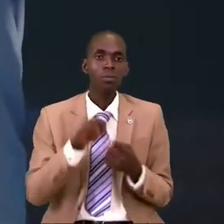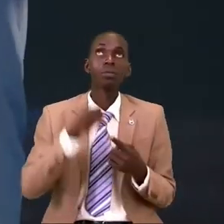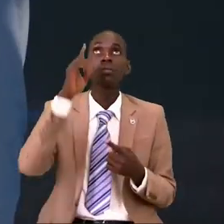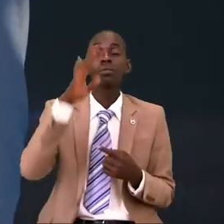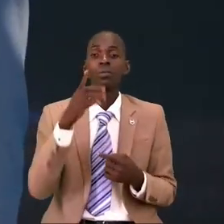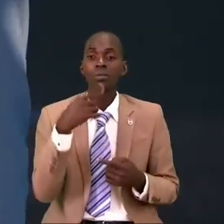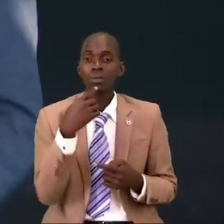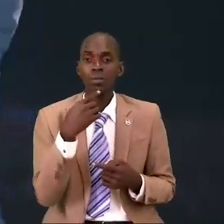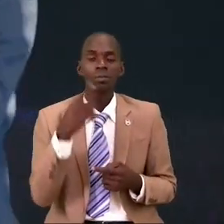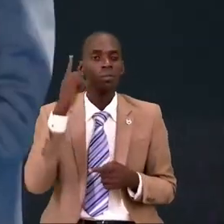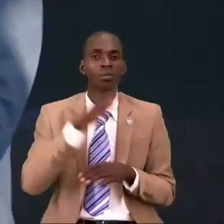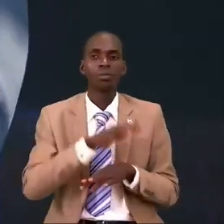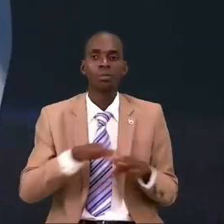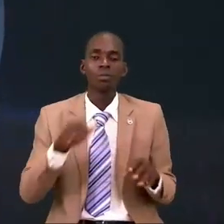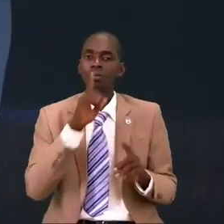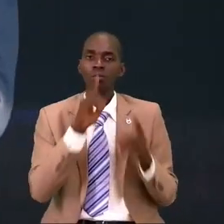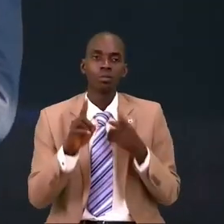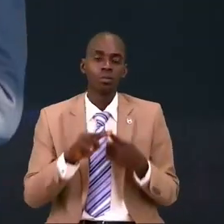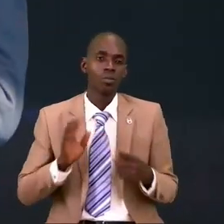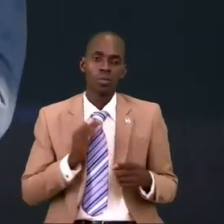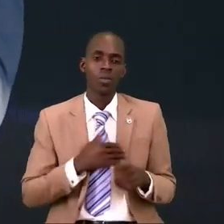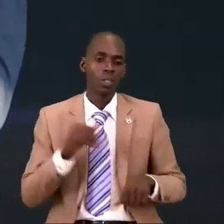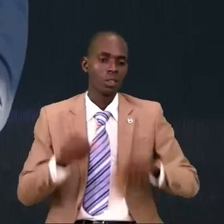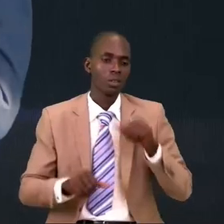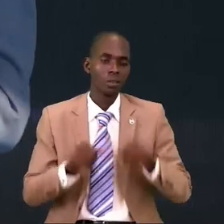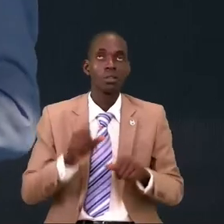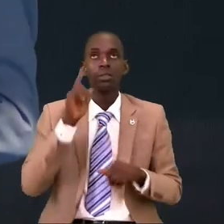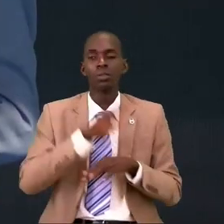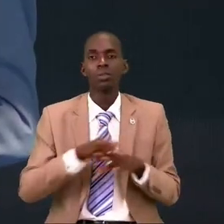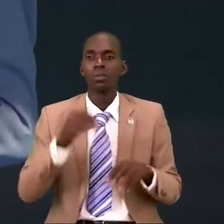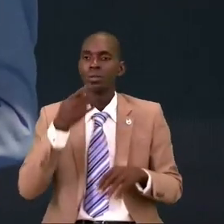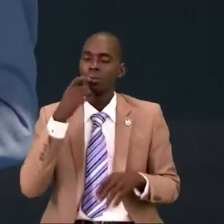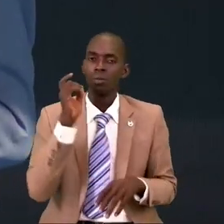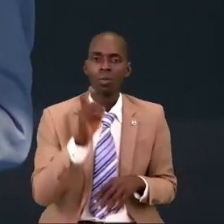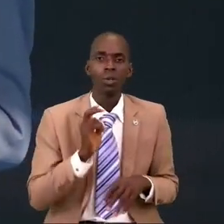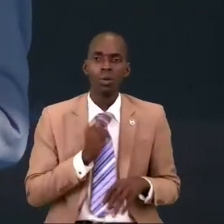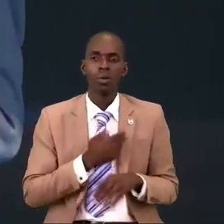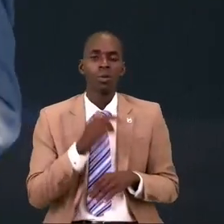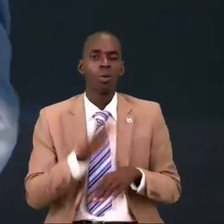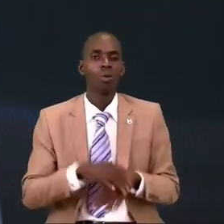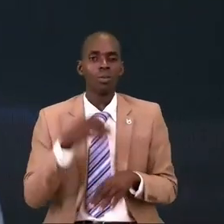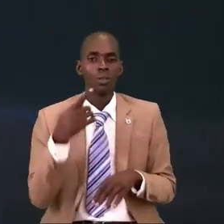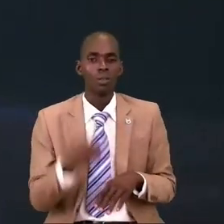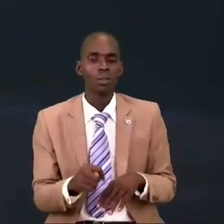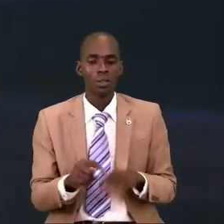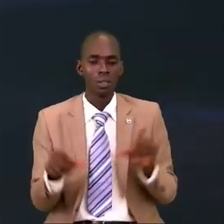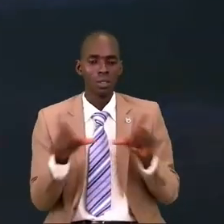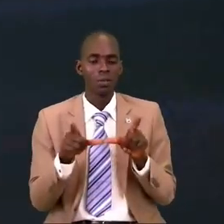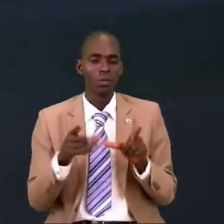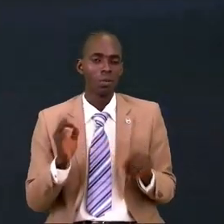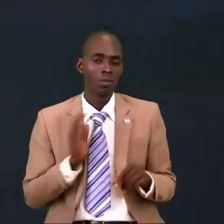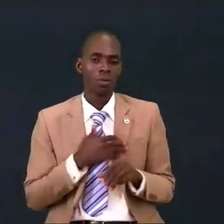commande pas sur la base de nos doutes. Quand Dieu parle, il ne nous parle pas. Il ne parle pas à nos